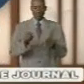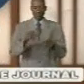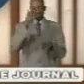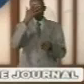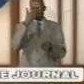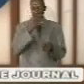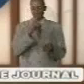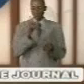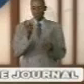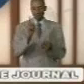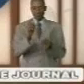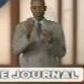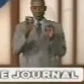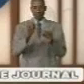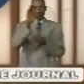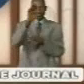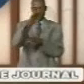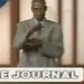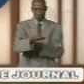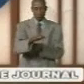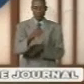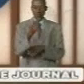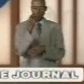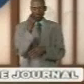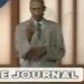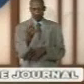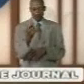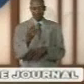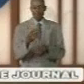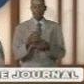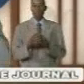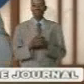nos prochaines éditions.